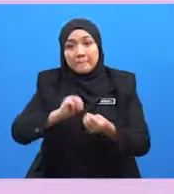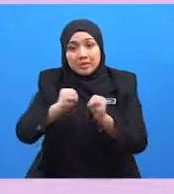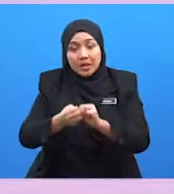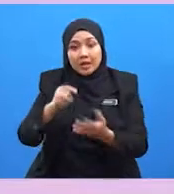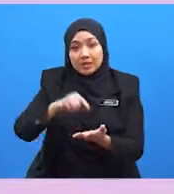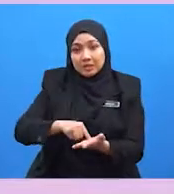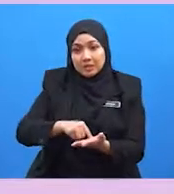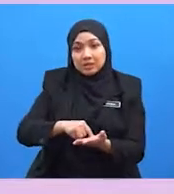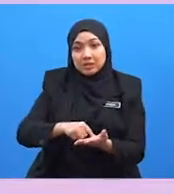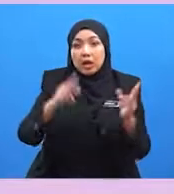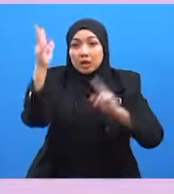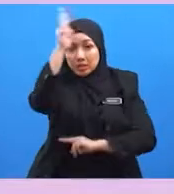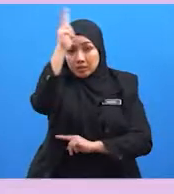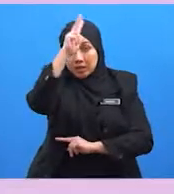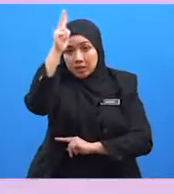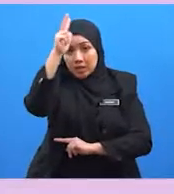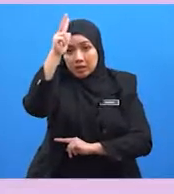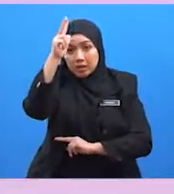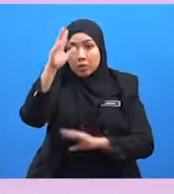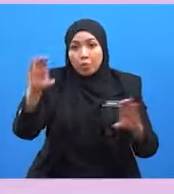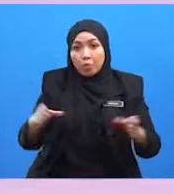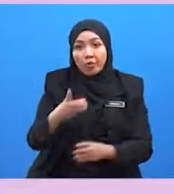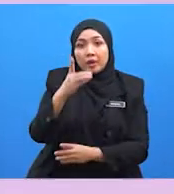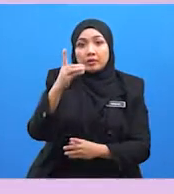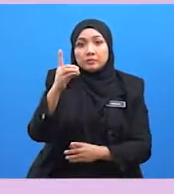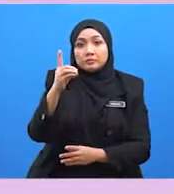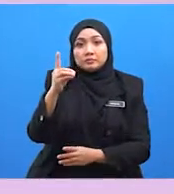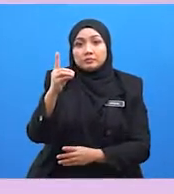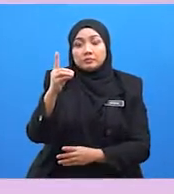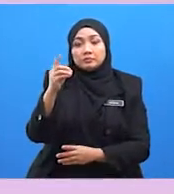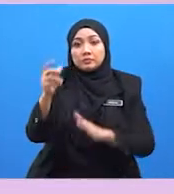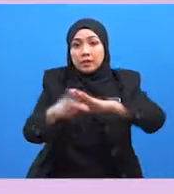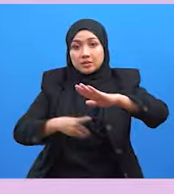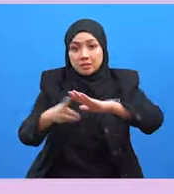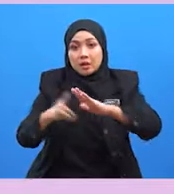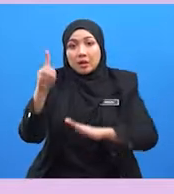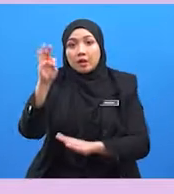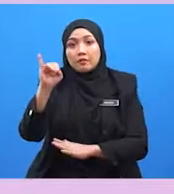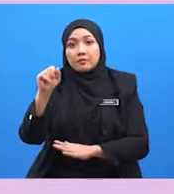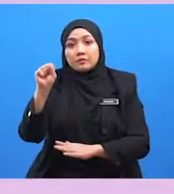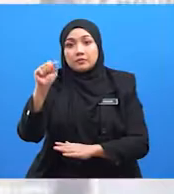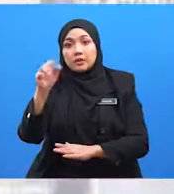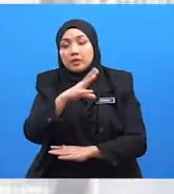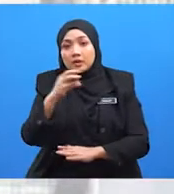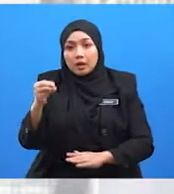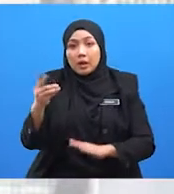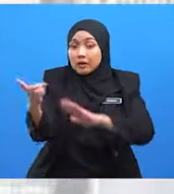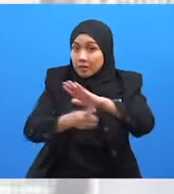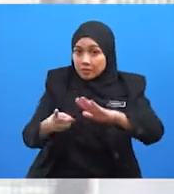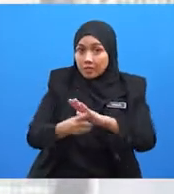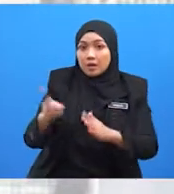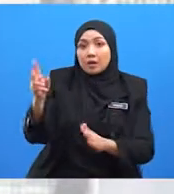kerajaan menjalankan dasar fiskal dan dasar keuangan, 1 markah.